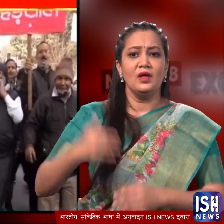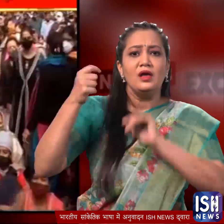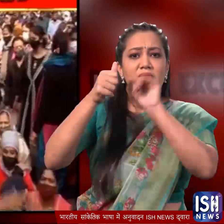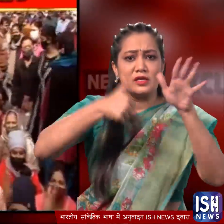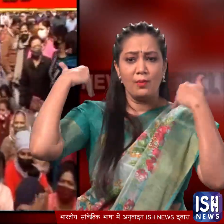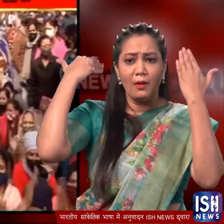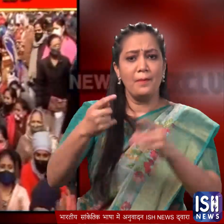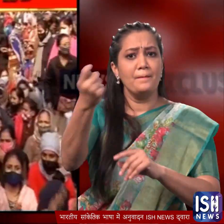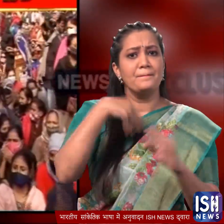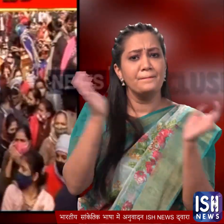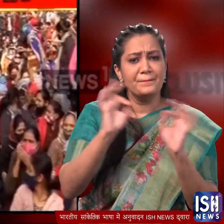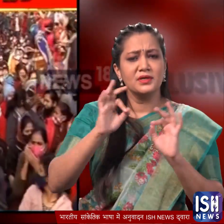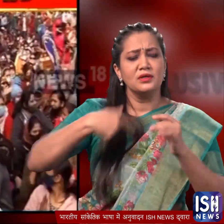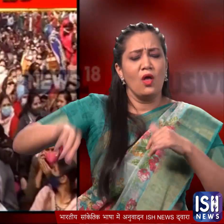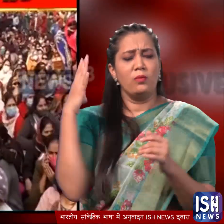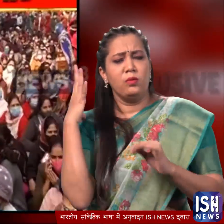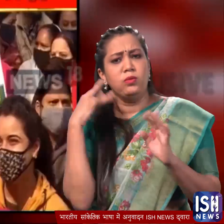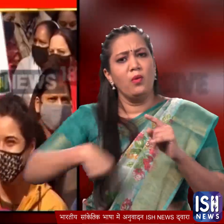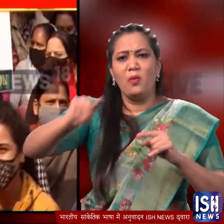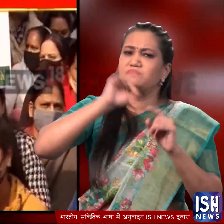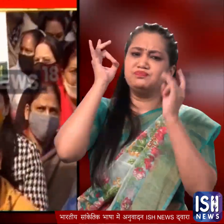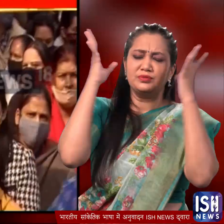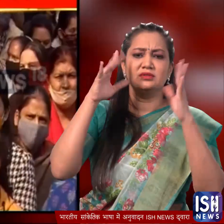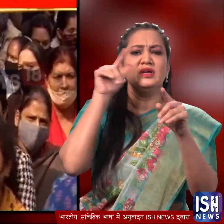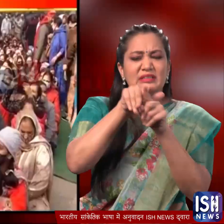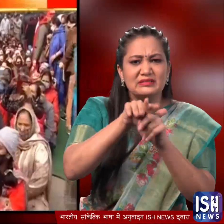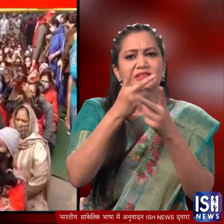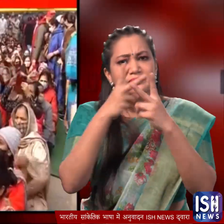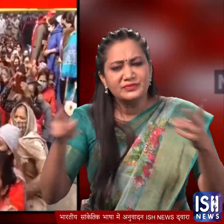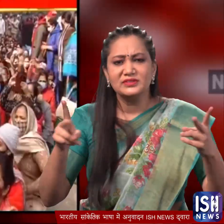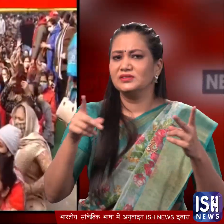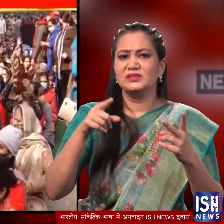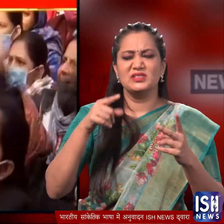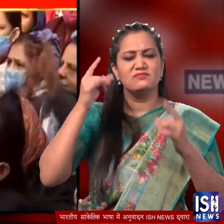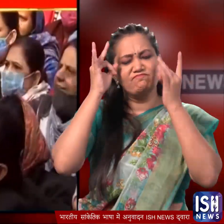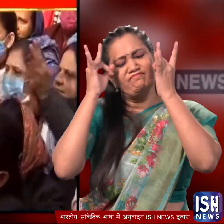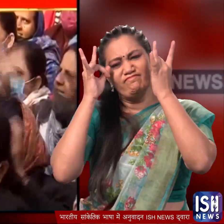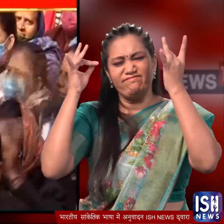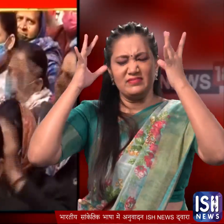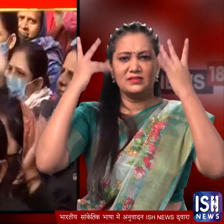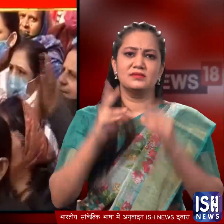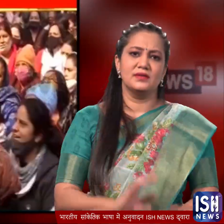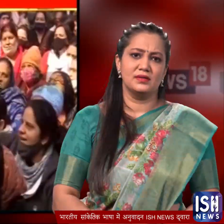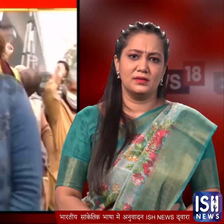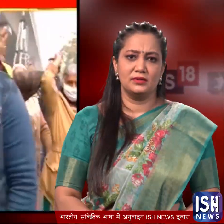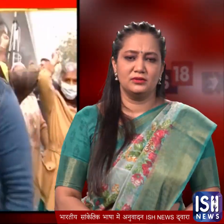पिछले 6 महीनों से वेतन का इंतजार कर रहे कर्मचारी बेहद गुस्से में दिखे। उन्होंने नगर निगम प्रशासन पर अपनी भड़ास